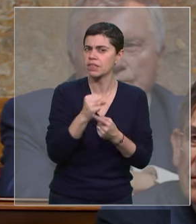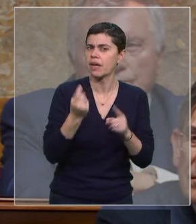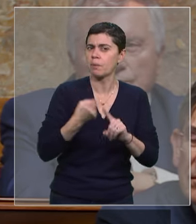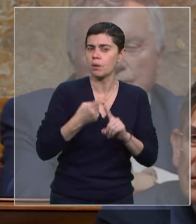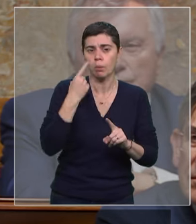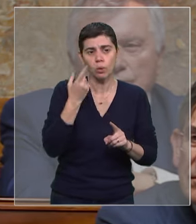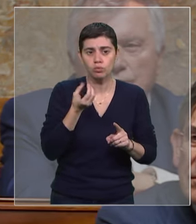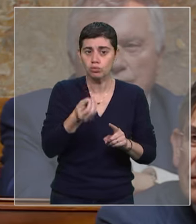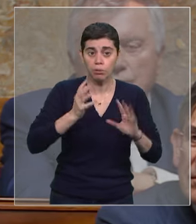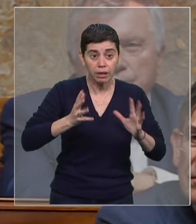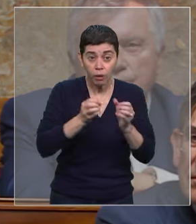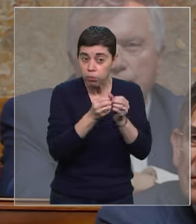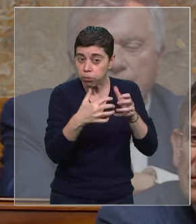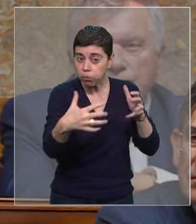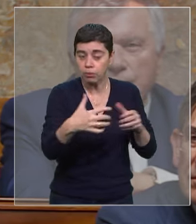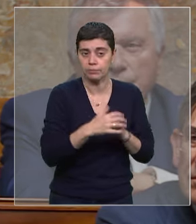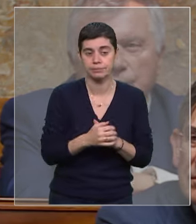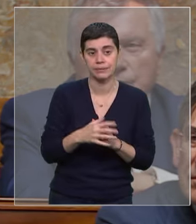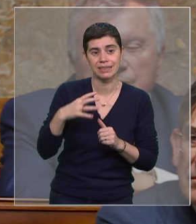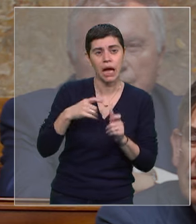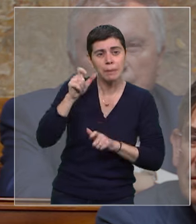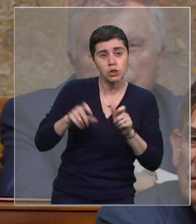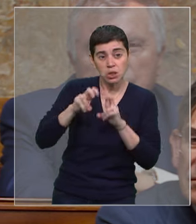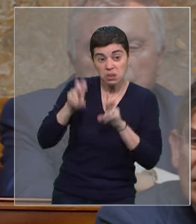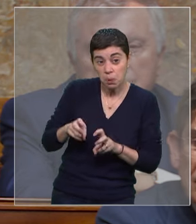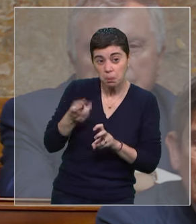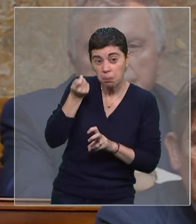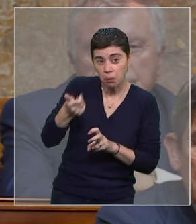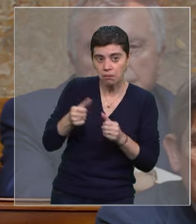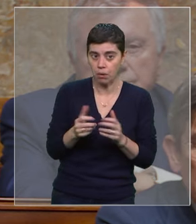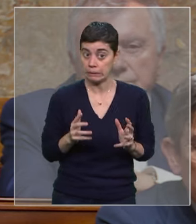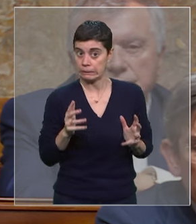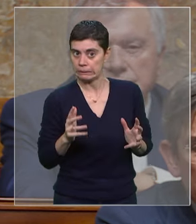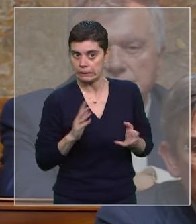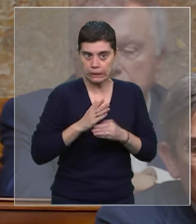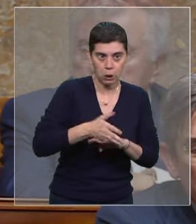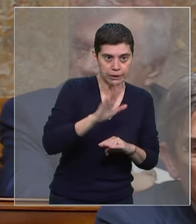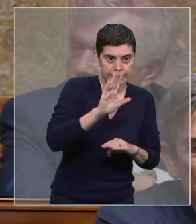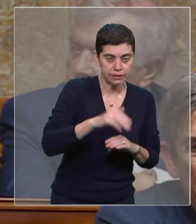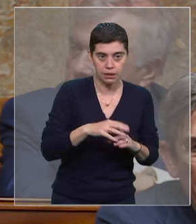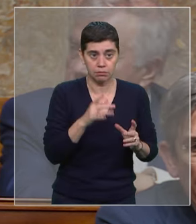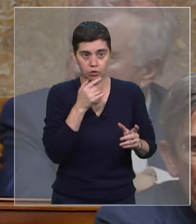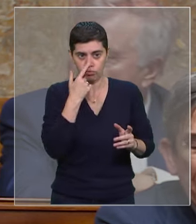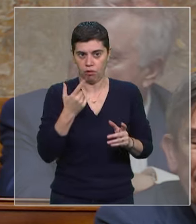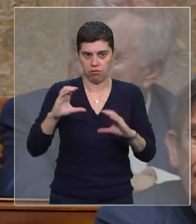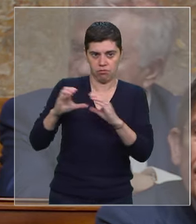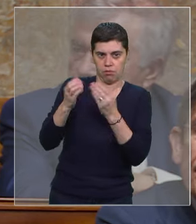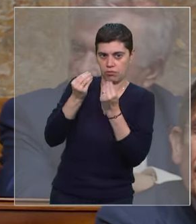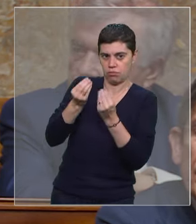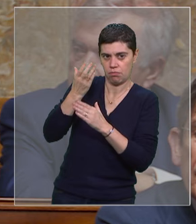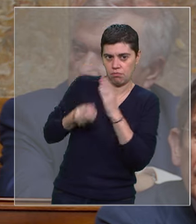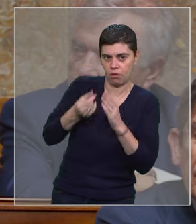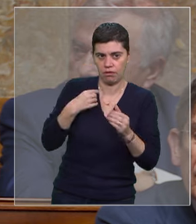souffle bénévole. Certains parmi les moins diplômés n'osent pas franchir le pas de l'engagement. Ils ont peur de manquer de qualifications, de faire